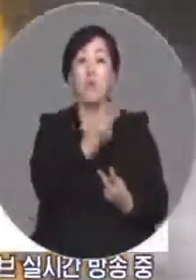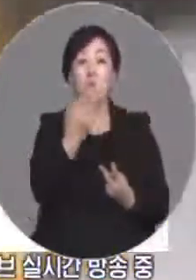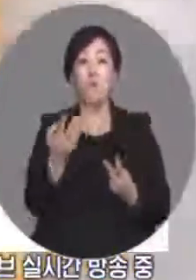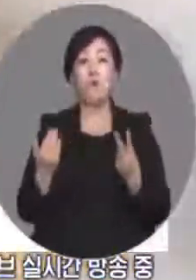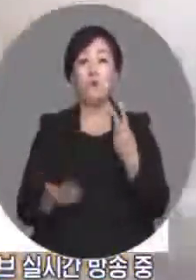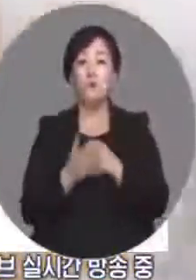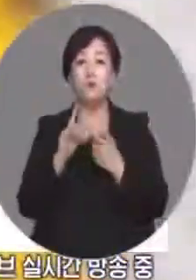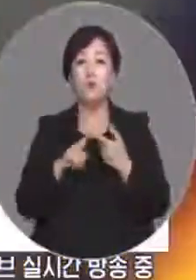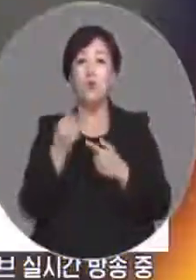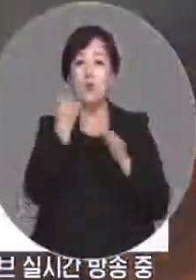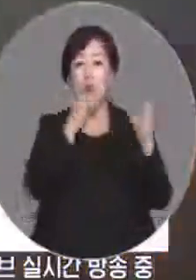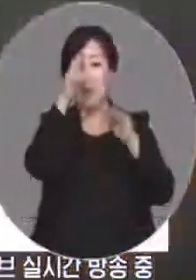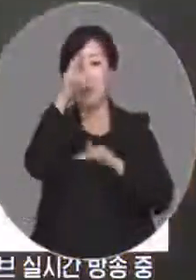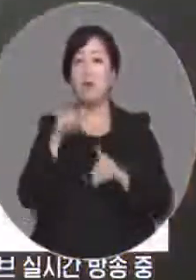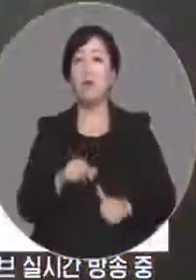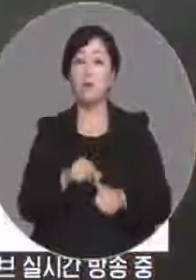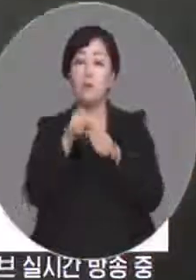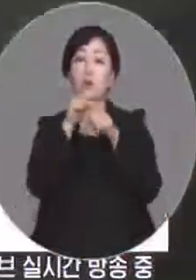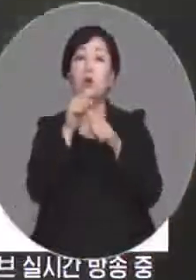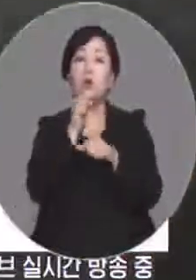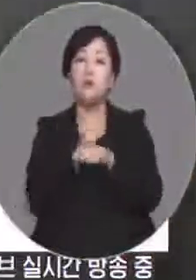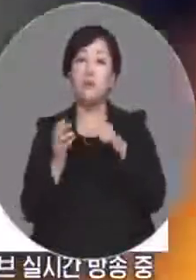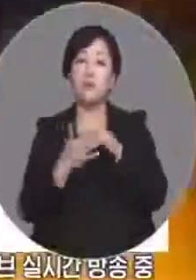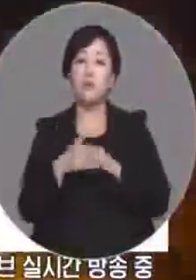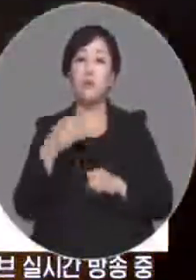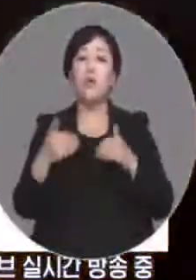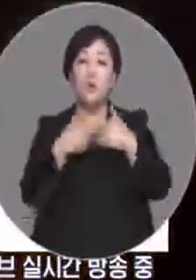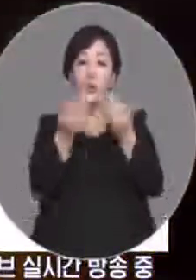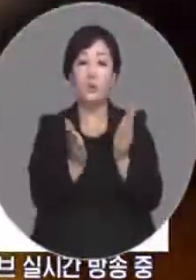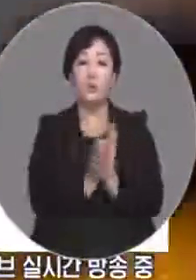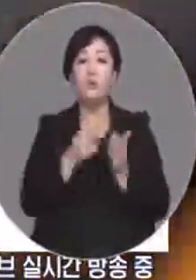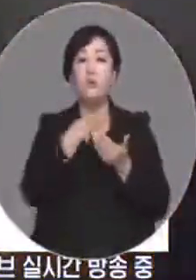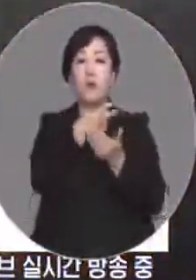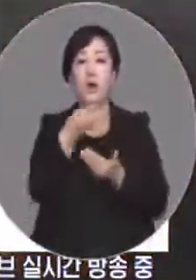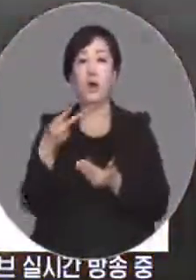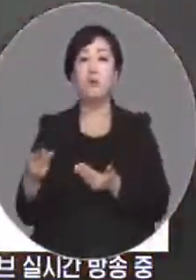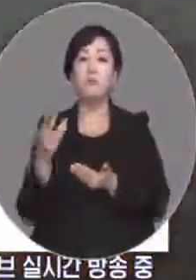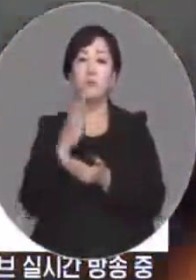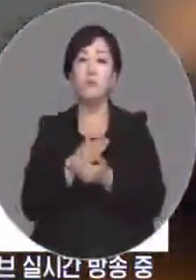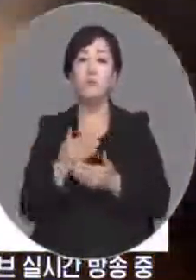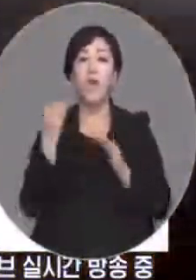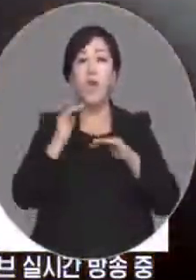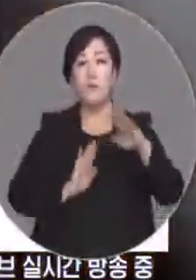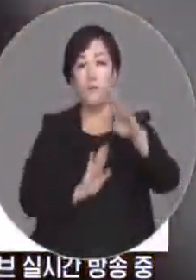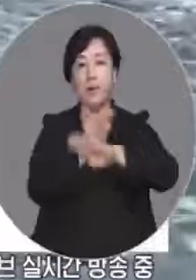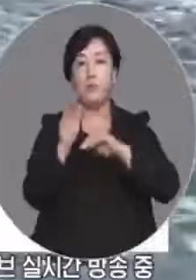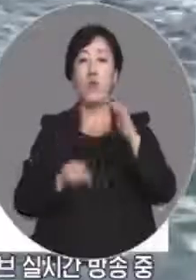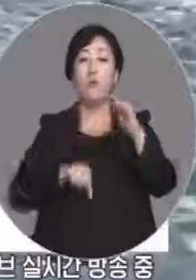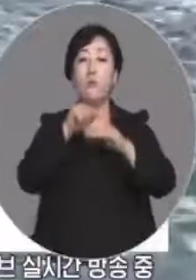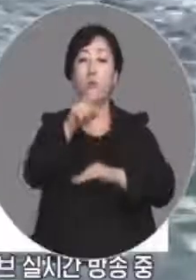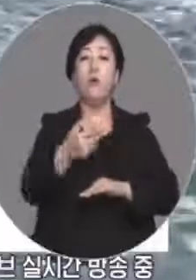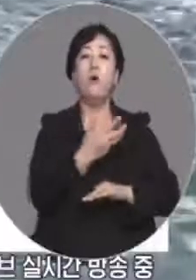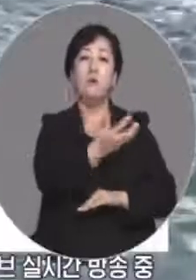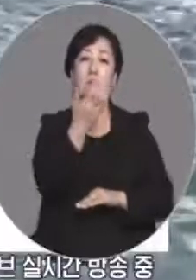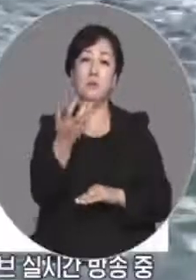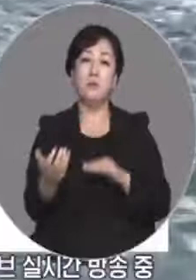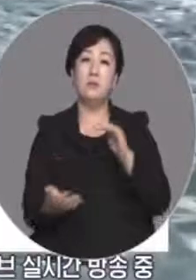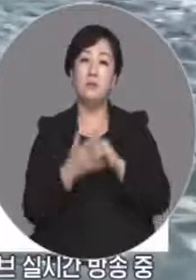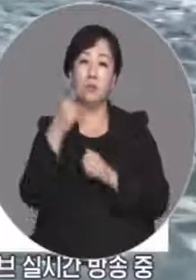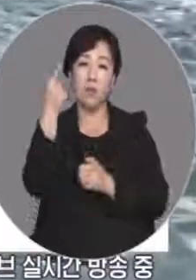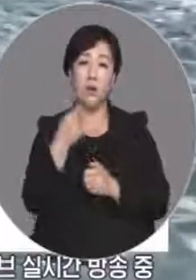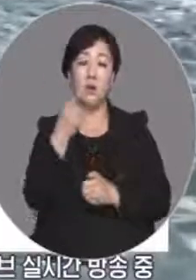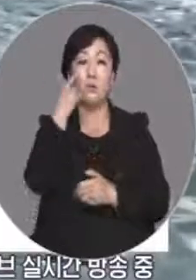해경에 구조됐습니다. 해경은 이들이 튜브를 타고 물놀이를 하던 중 파도에 휩쓸려 먼 바다로 떠밀려 간 걸로